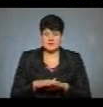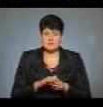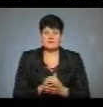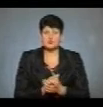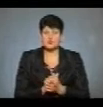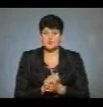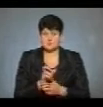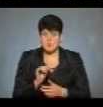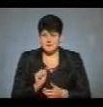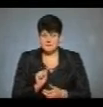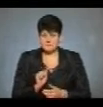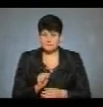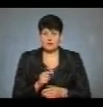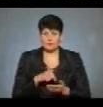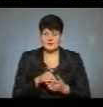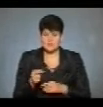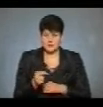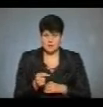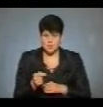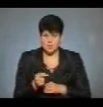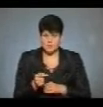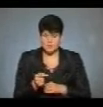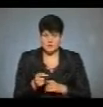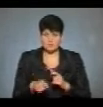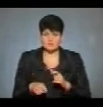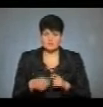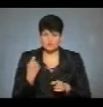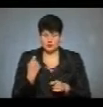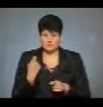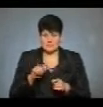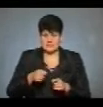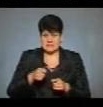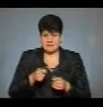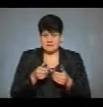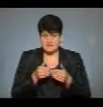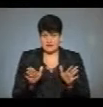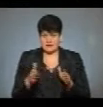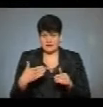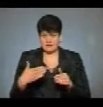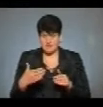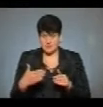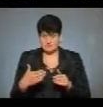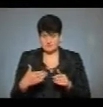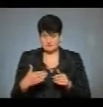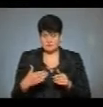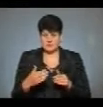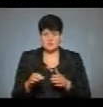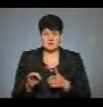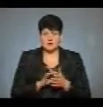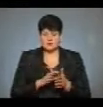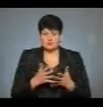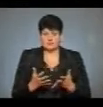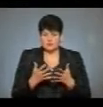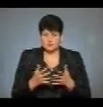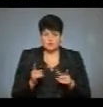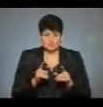«Дружба» міста Тернополя, пошкоджені замки серцевини та відчинені двері квартири. Оперативними заходами було встановлено,